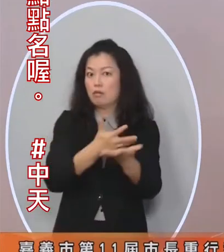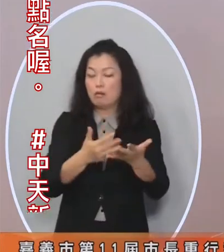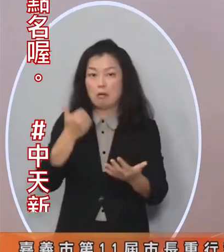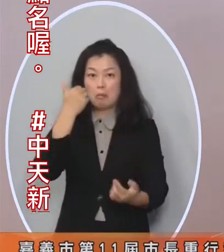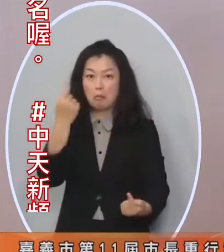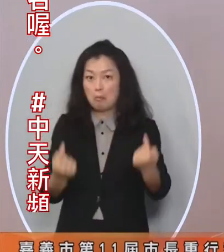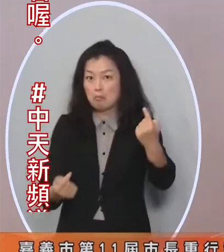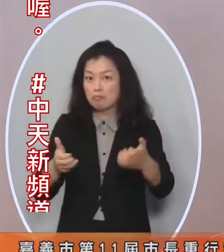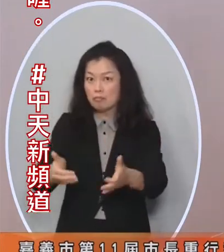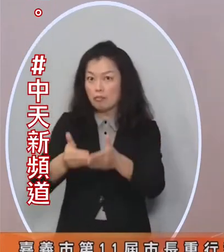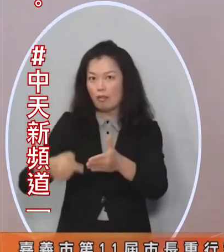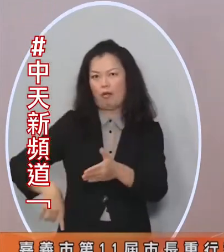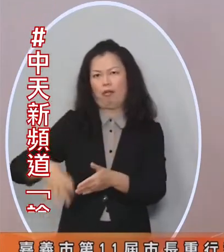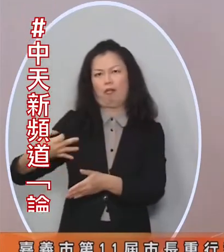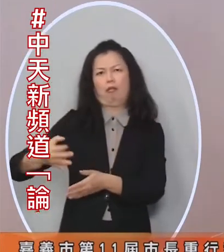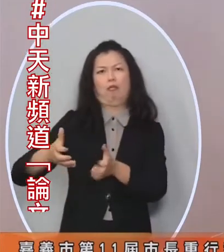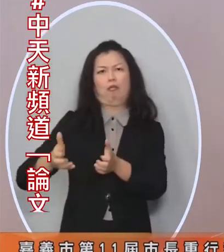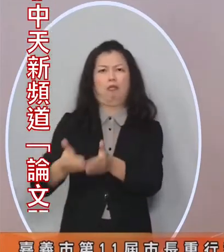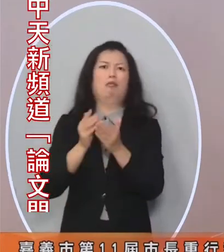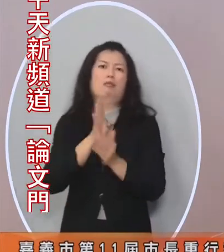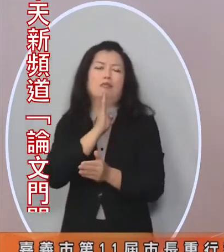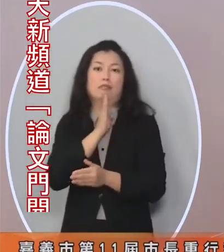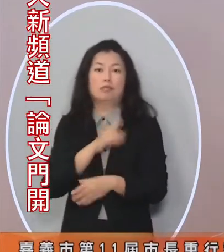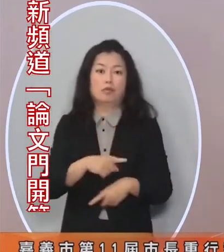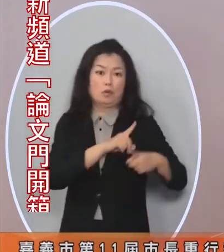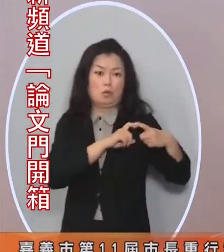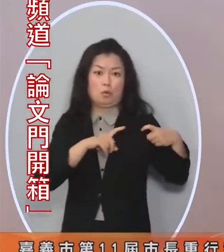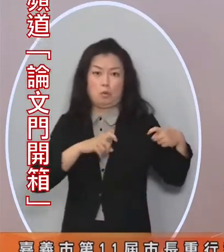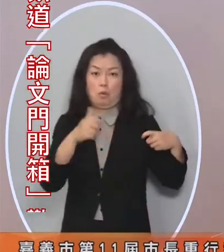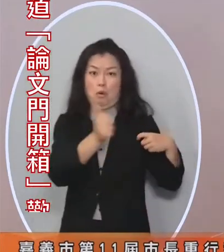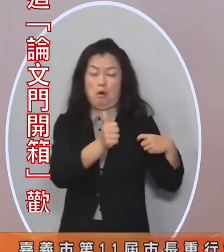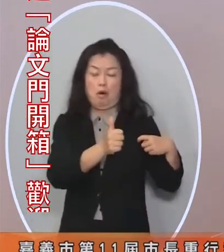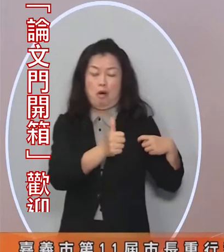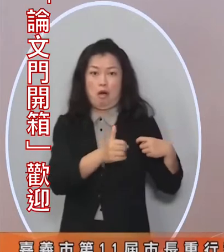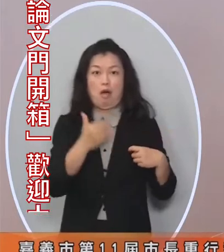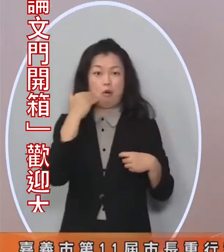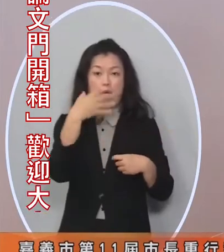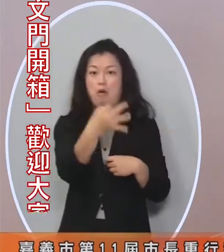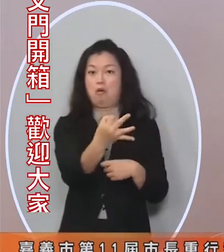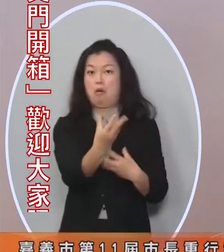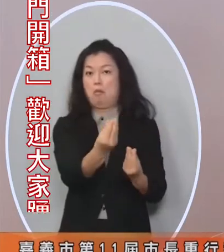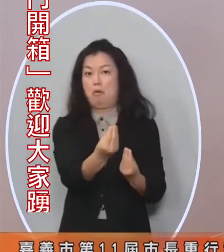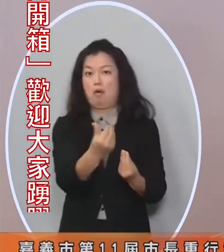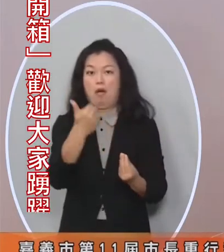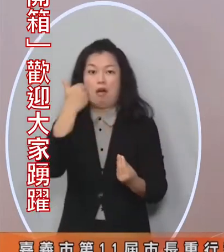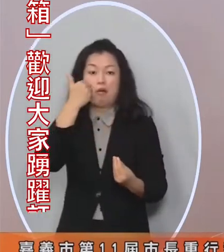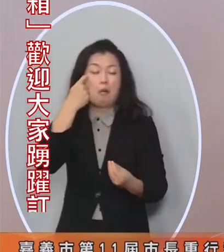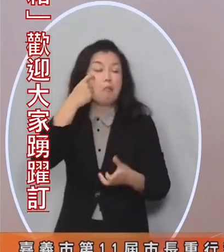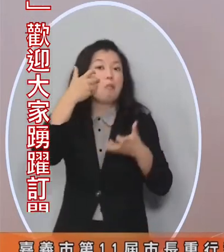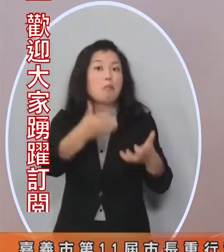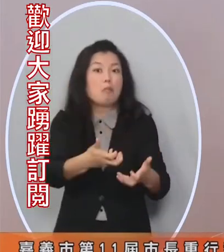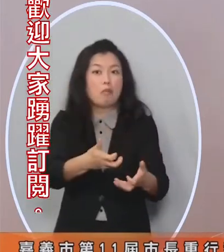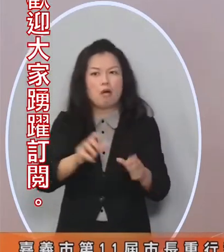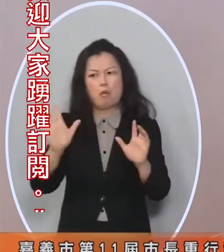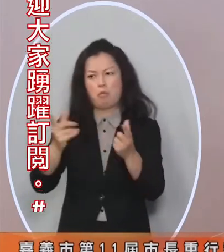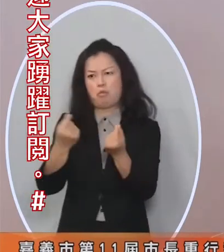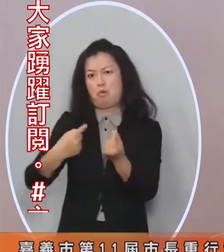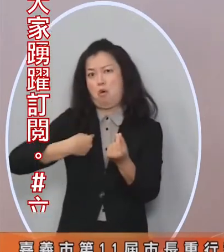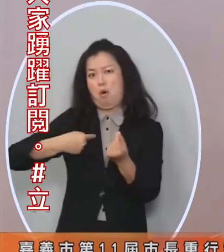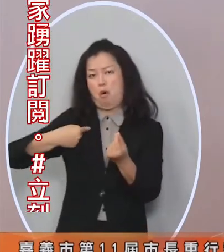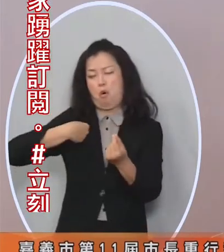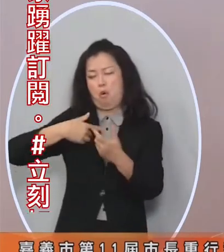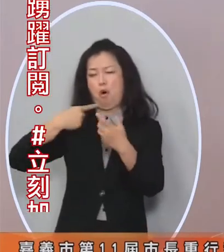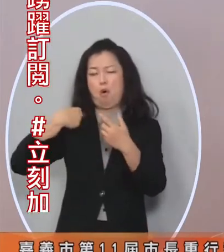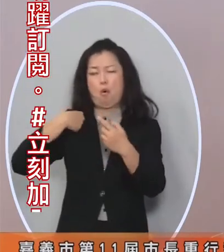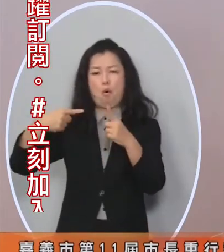对不对？财神这个一旦郭台铭郭董你没了钱，你看有谁会理你？你又不是像我财神总统，很有人缘又很有财源，老